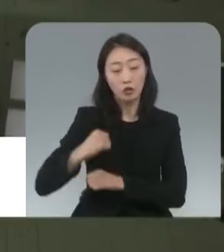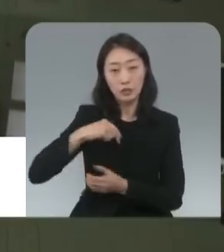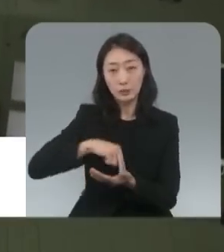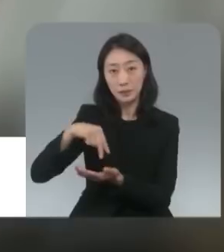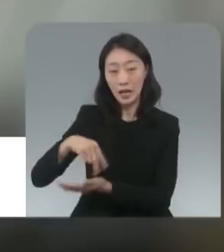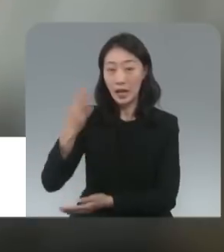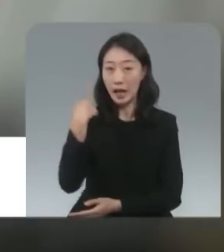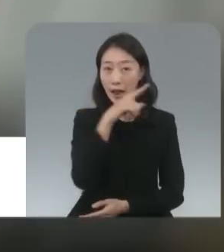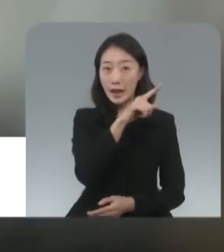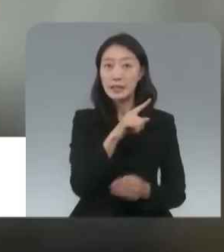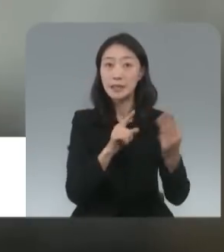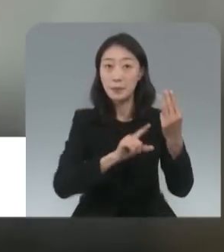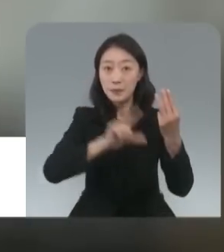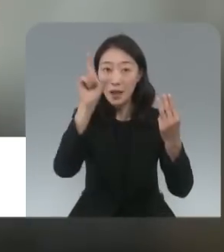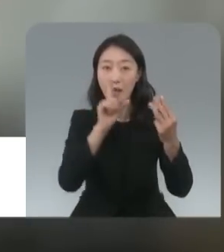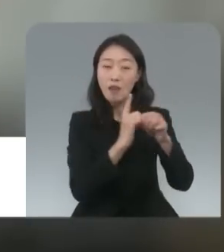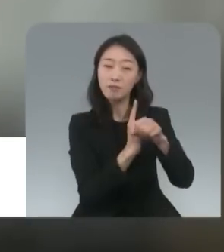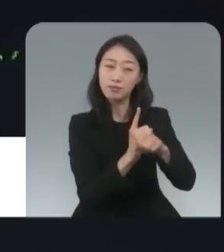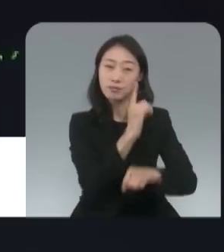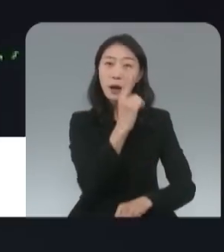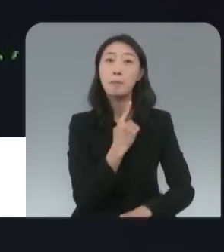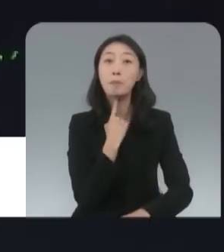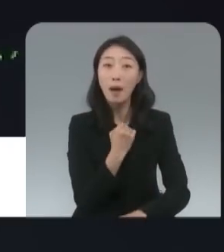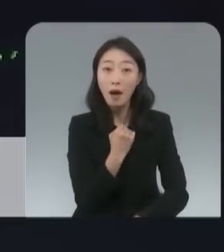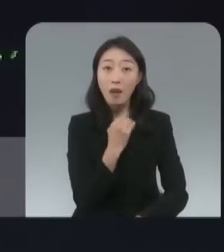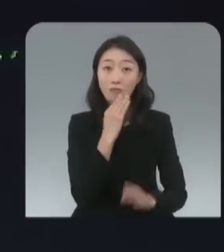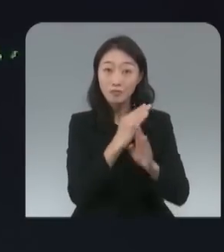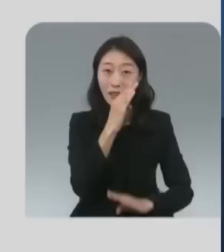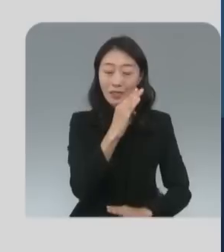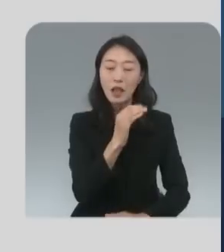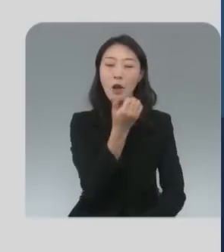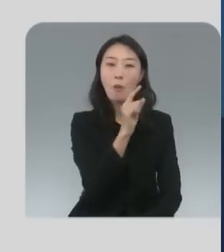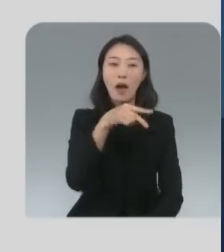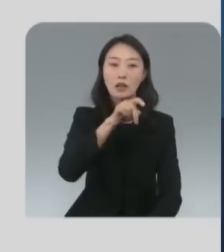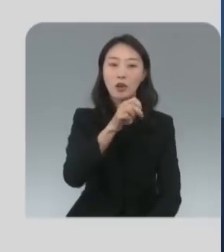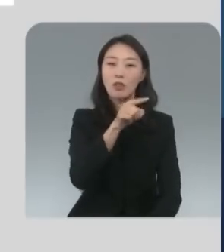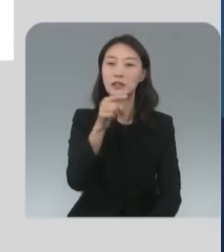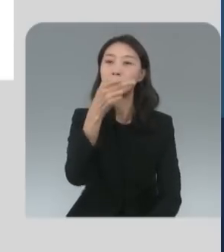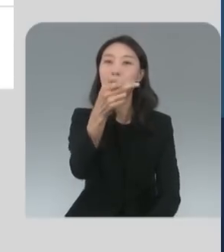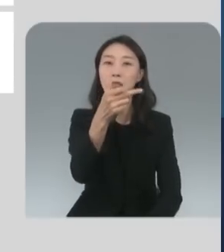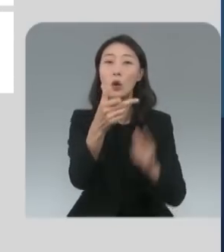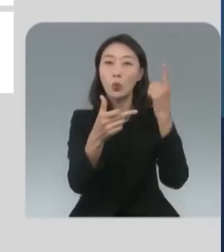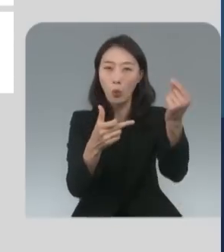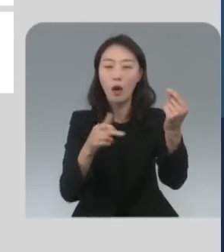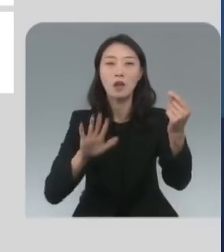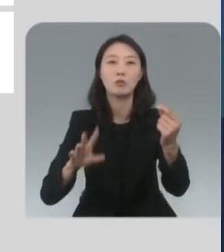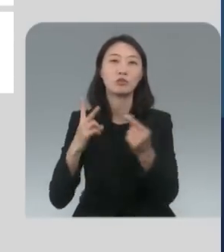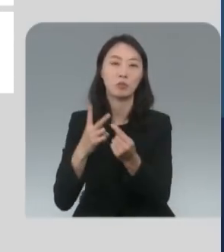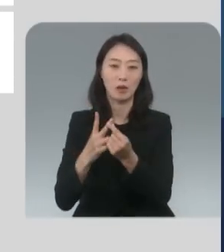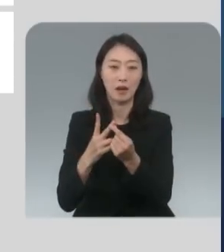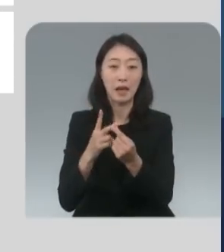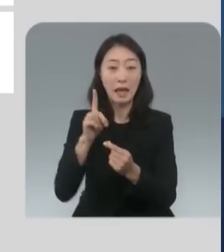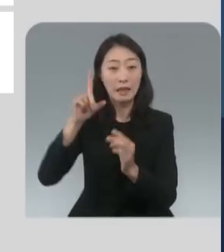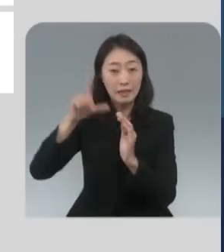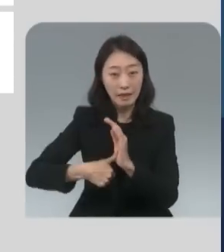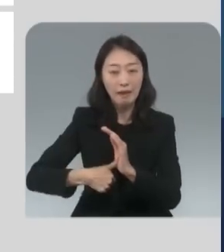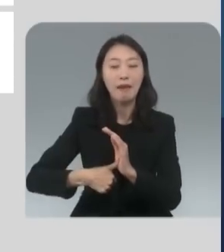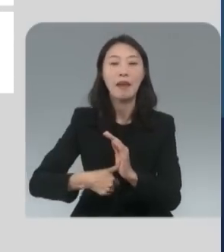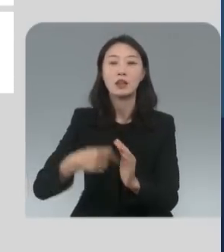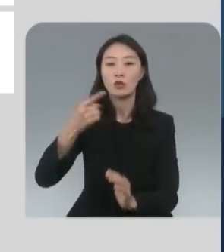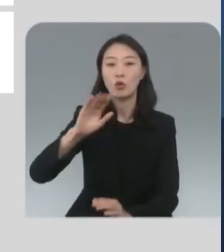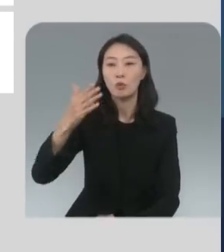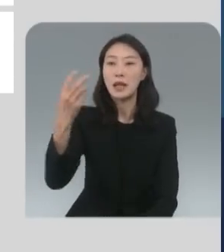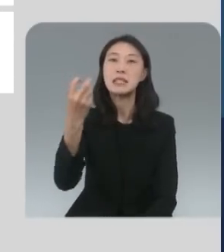탄도미사일 화성 17형을 다시 발사한 것으로 보고 있습니다. 당시엔 최고 고도 약 1,920km,